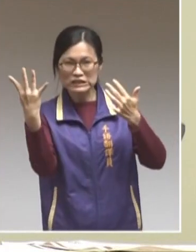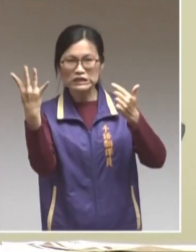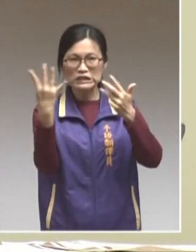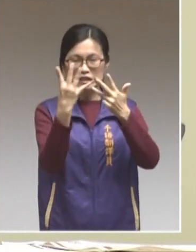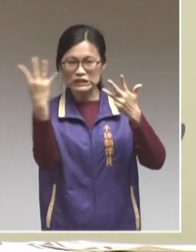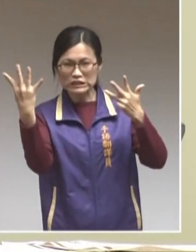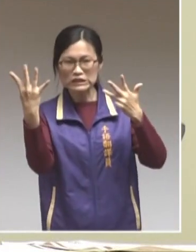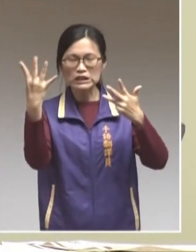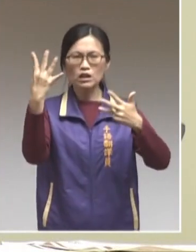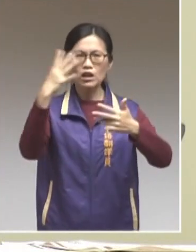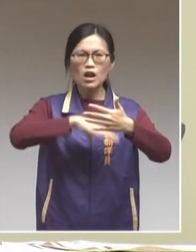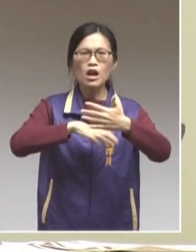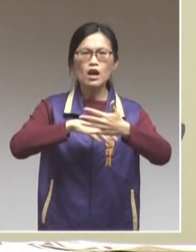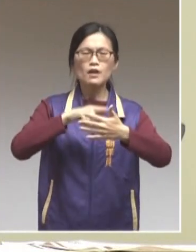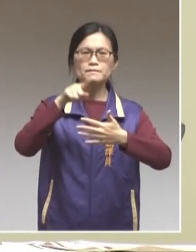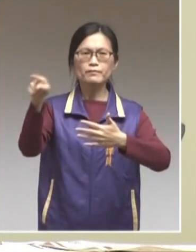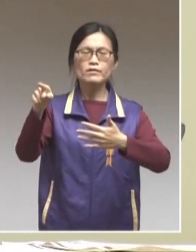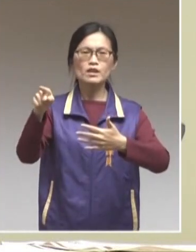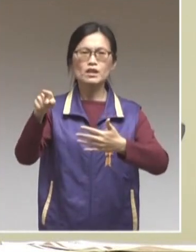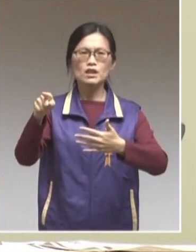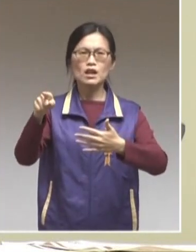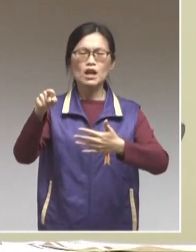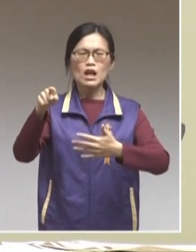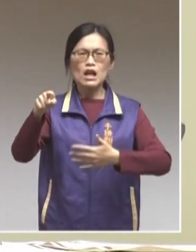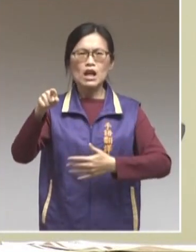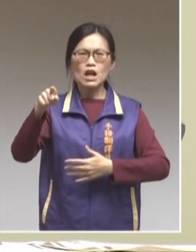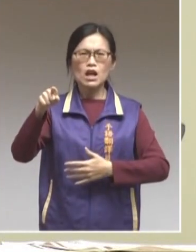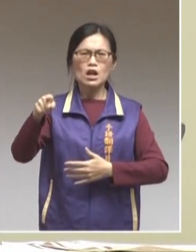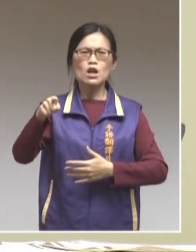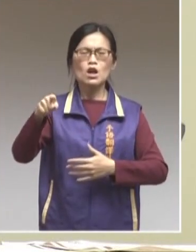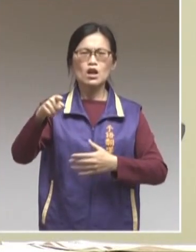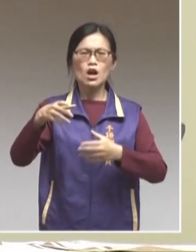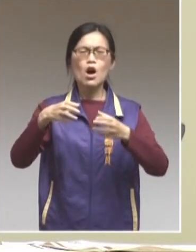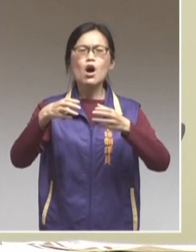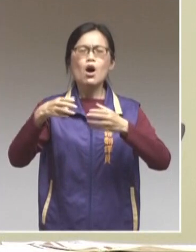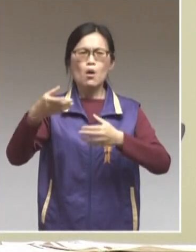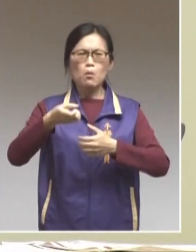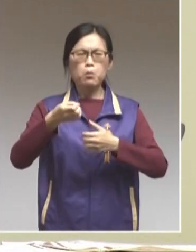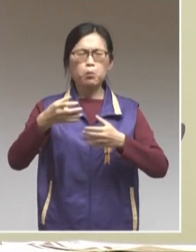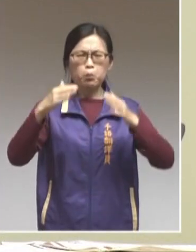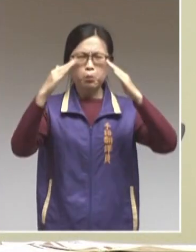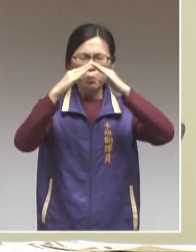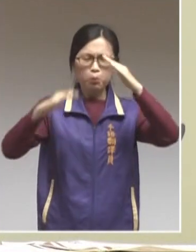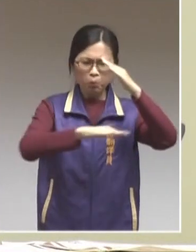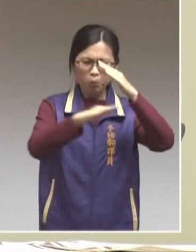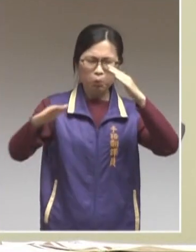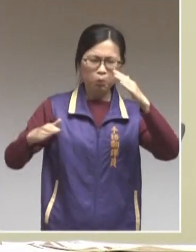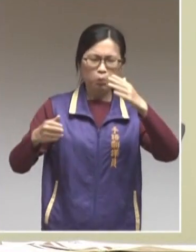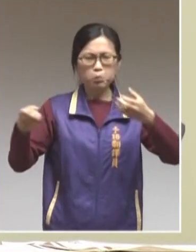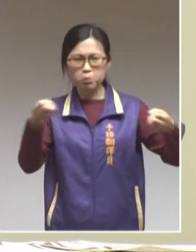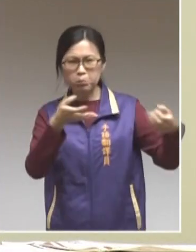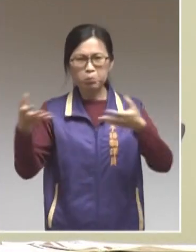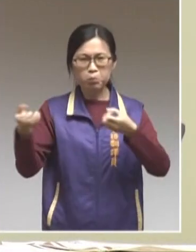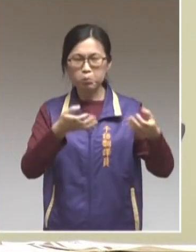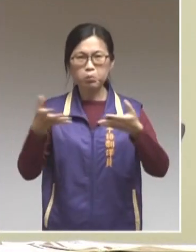港的家族的群聚，好，那因为有一